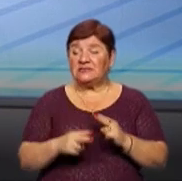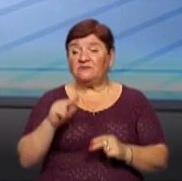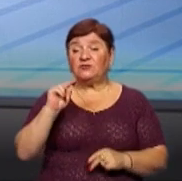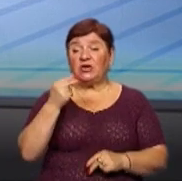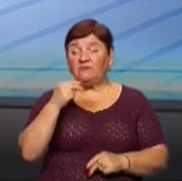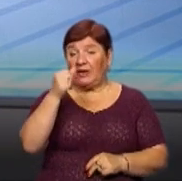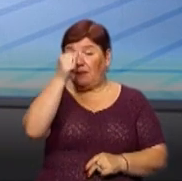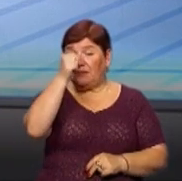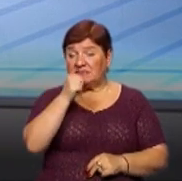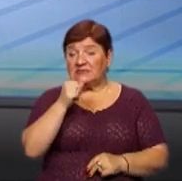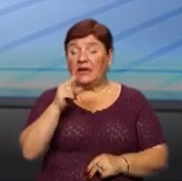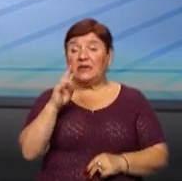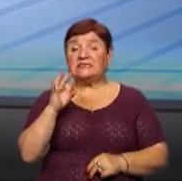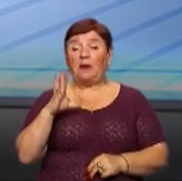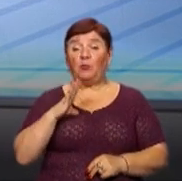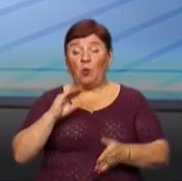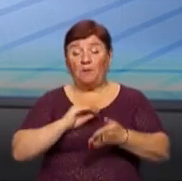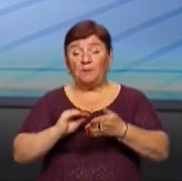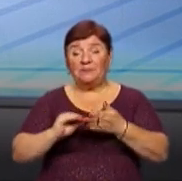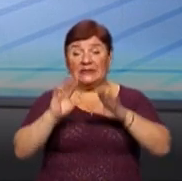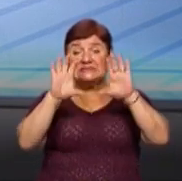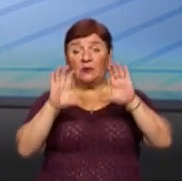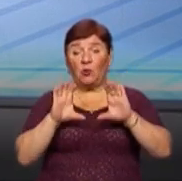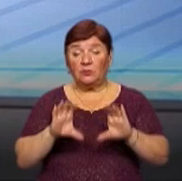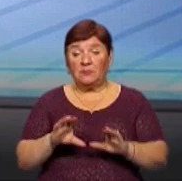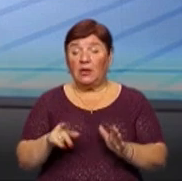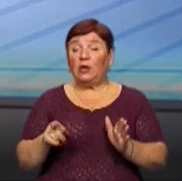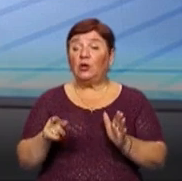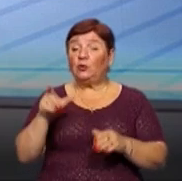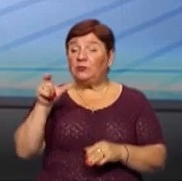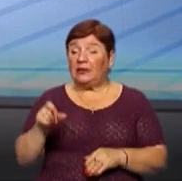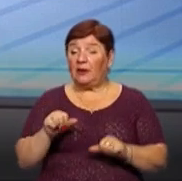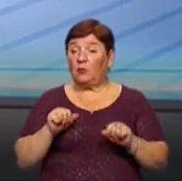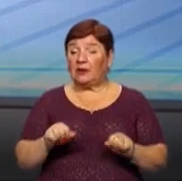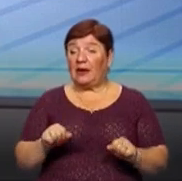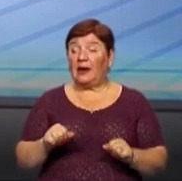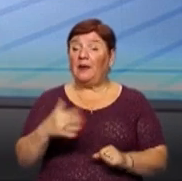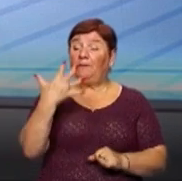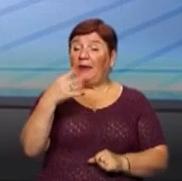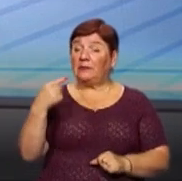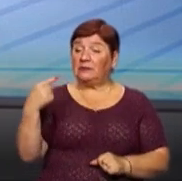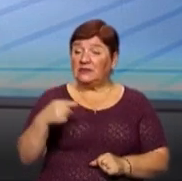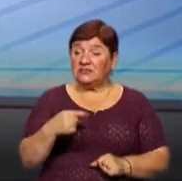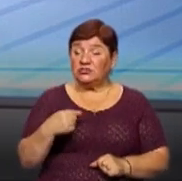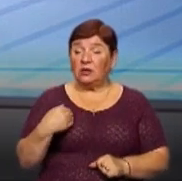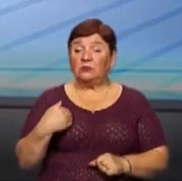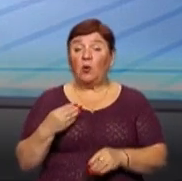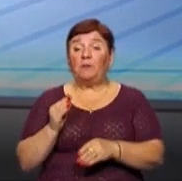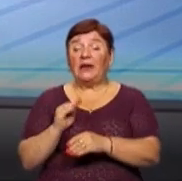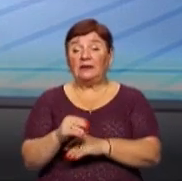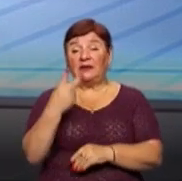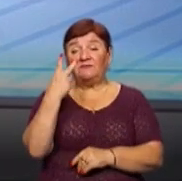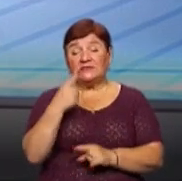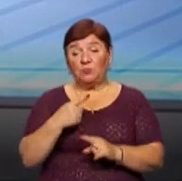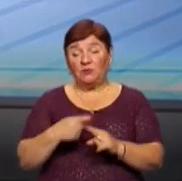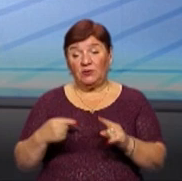червні місяці. Це було прописано законом. От, наприклад, людина могла мати пенсію, наприклад, 5 тисяч, так, вона йшла доплатити, ну,